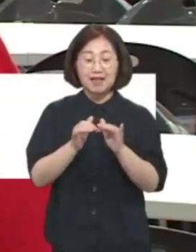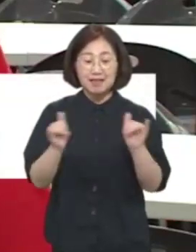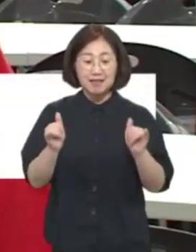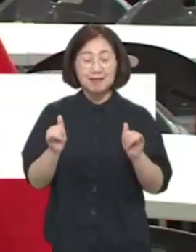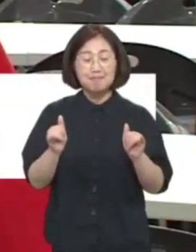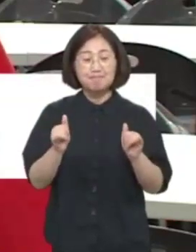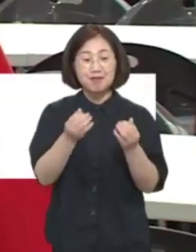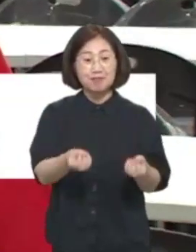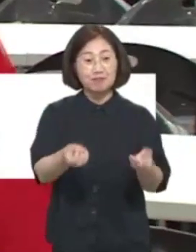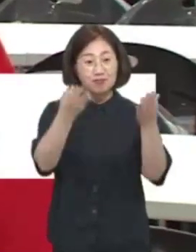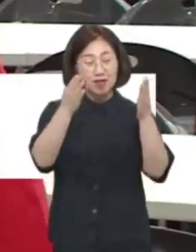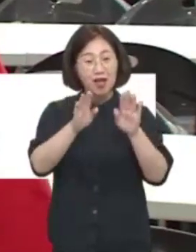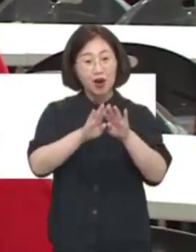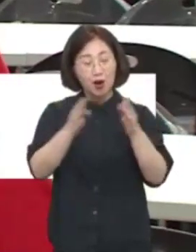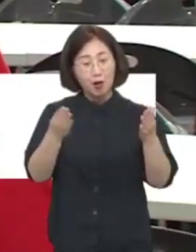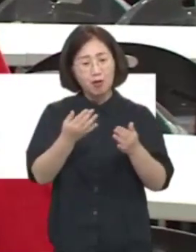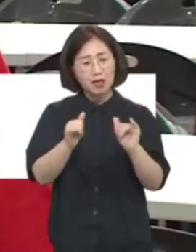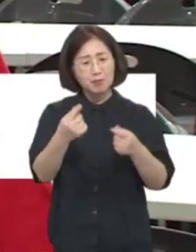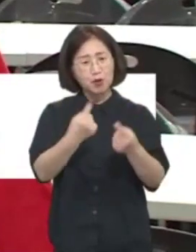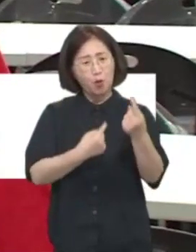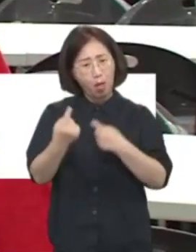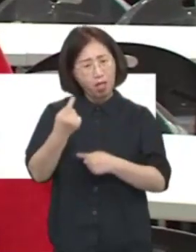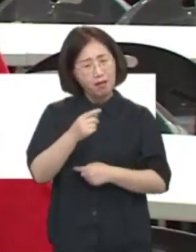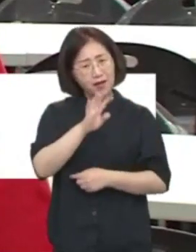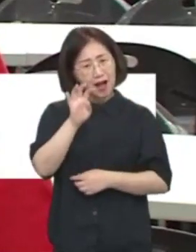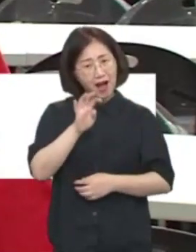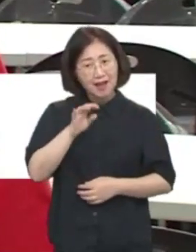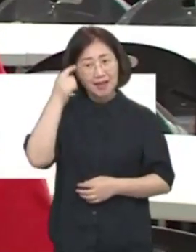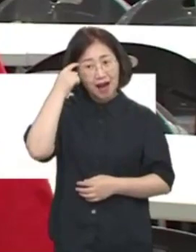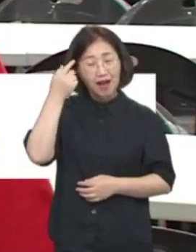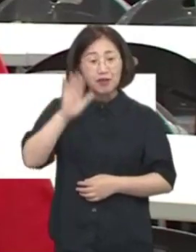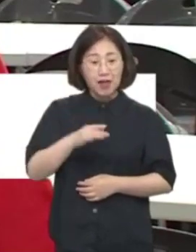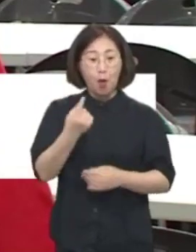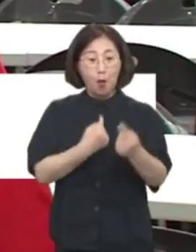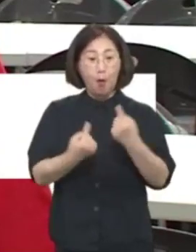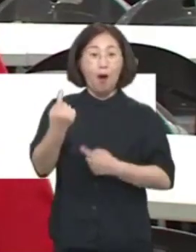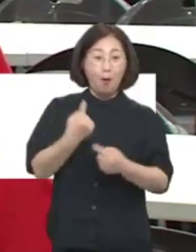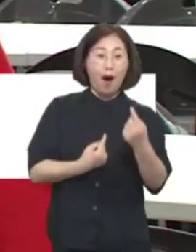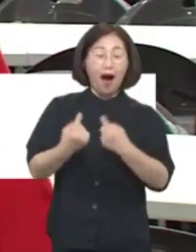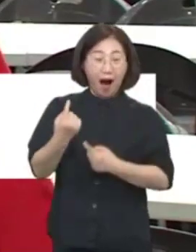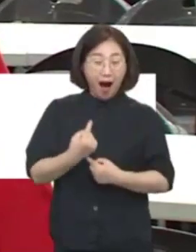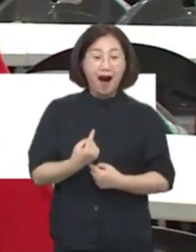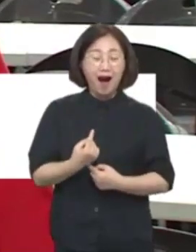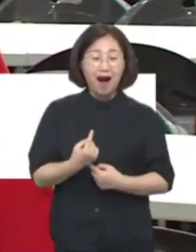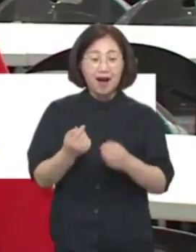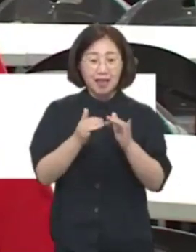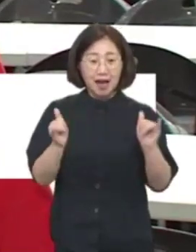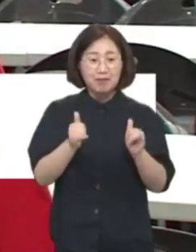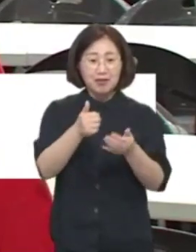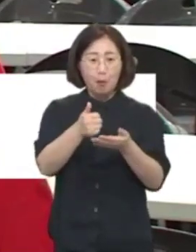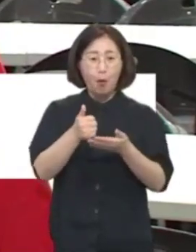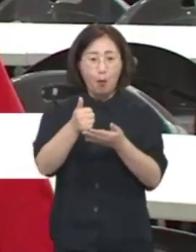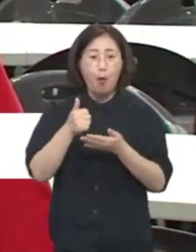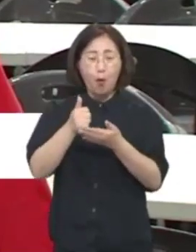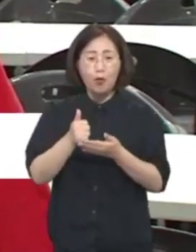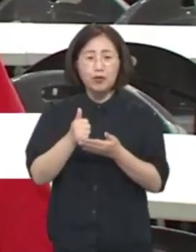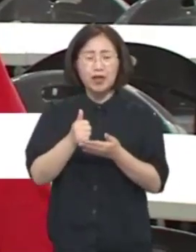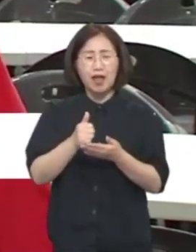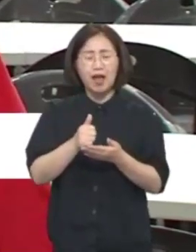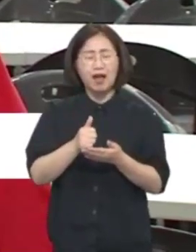또 반신반하다가 고객들이 많이 오고 오니까 또 역대 이렇게 고객들이 많이 온 적은 처음이다. 다들